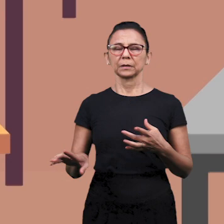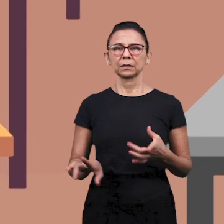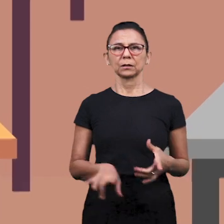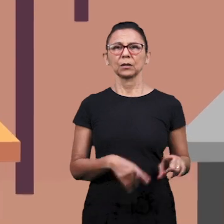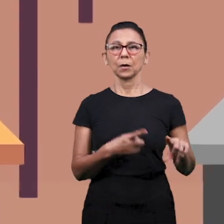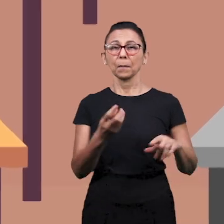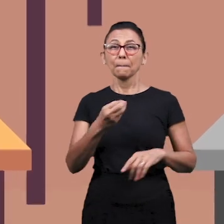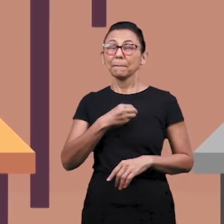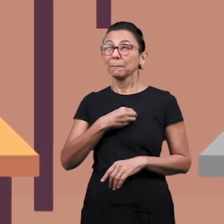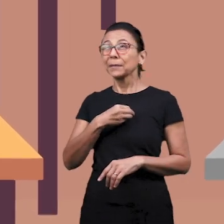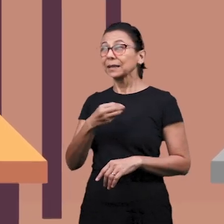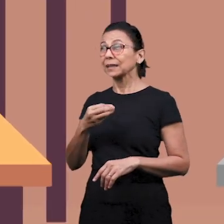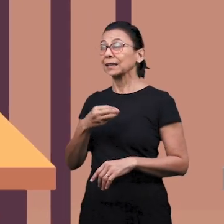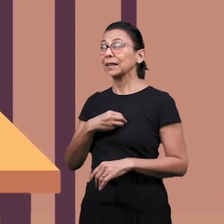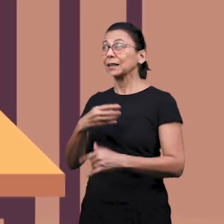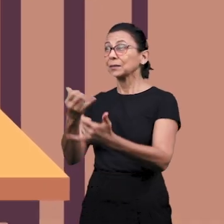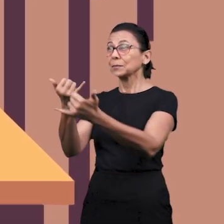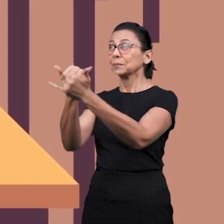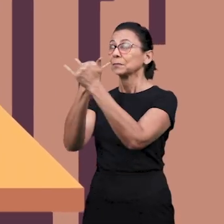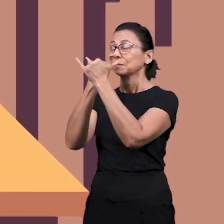Прости меня,